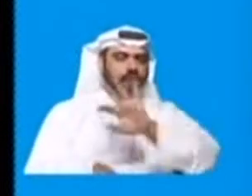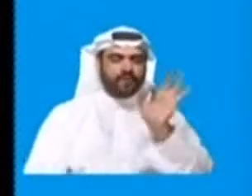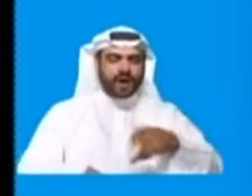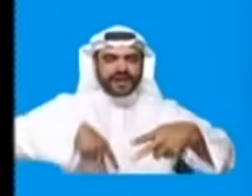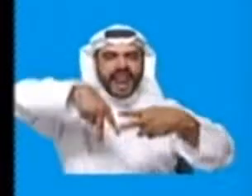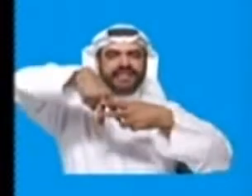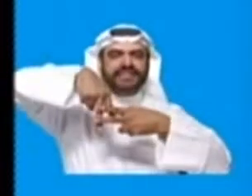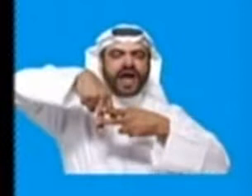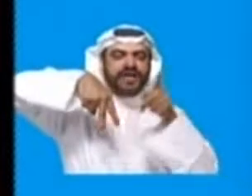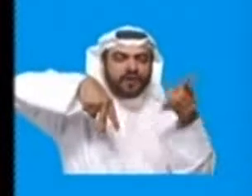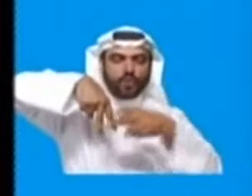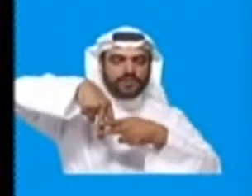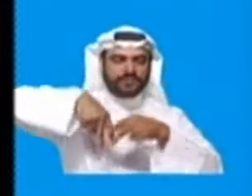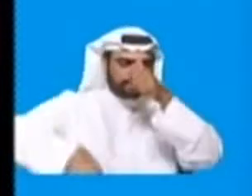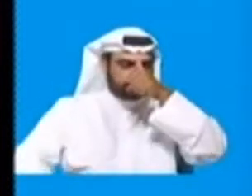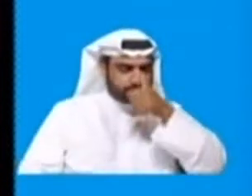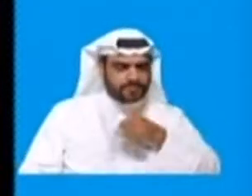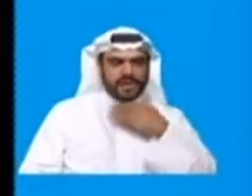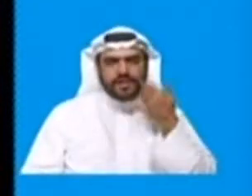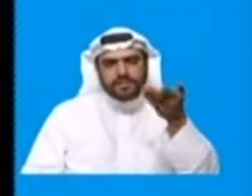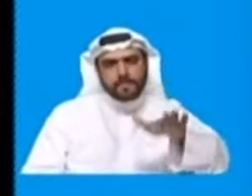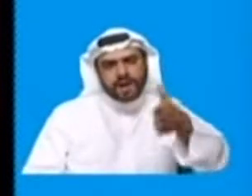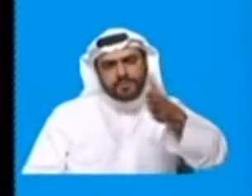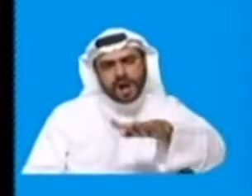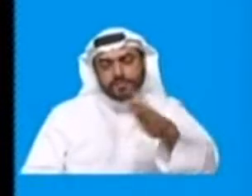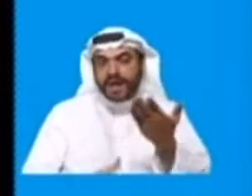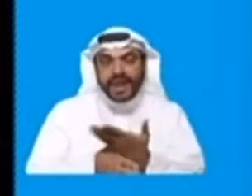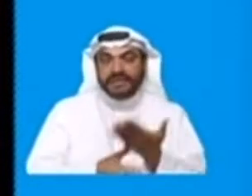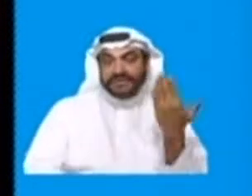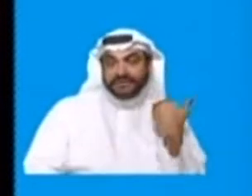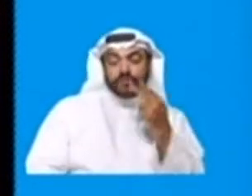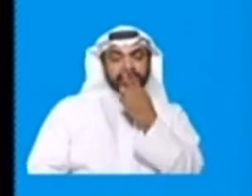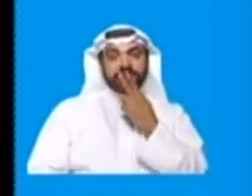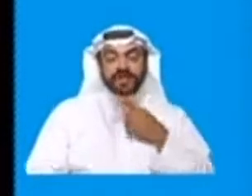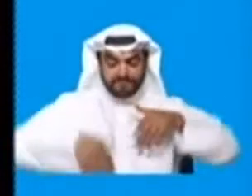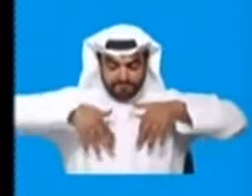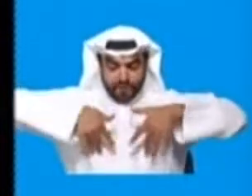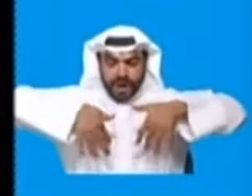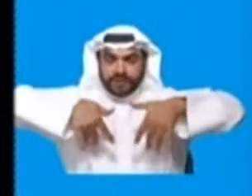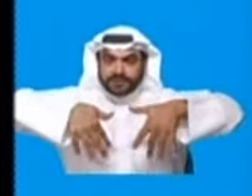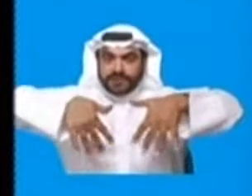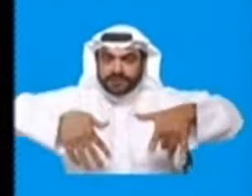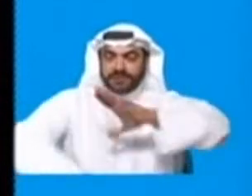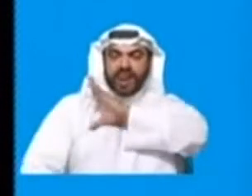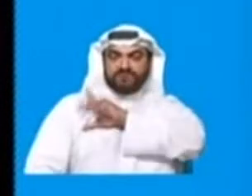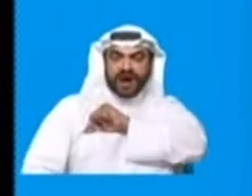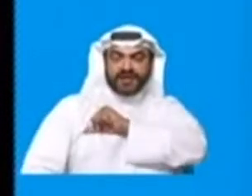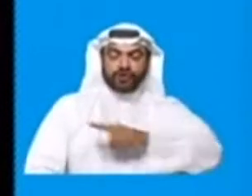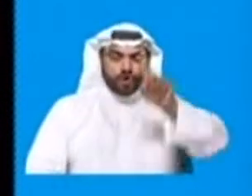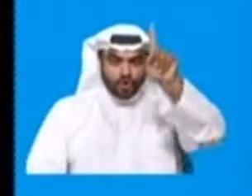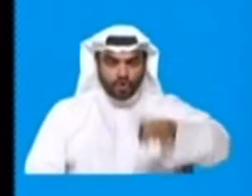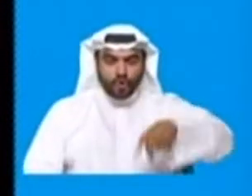الاحتلال الإسرائيلي على المشاركين في المظاهرات التي انطلقت في غزة أحياء للذكرى 42 ليوم